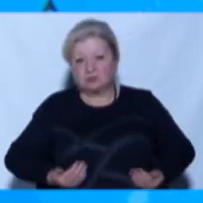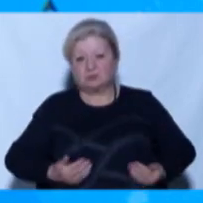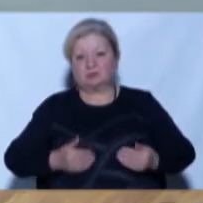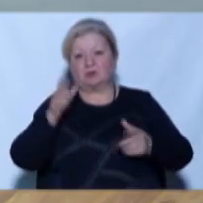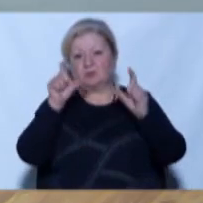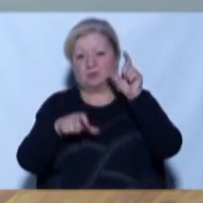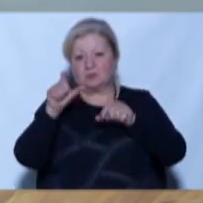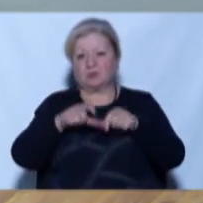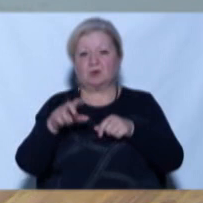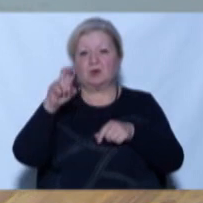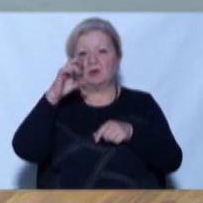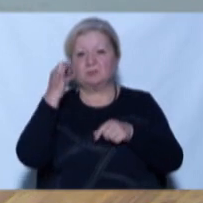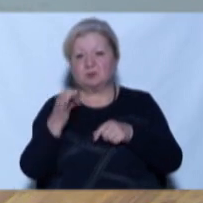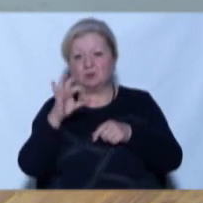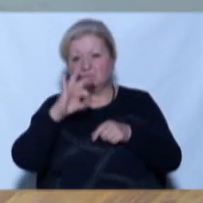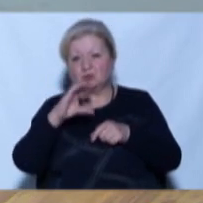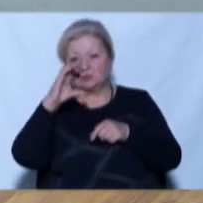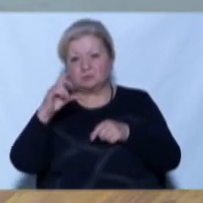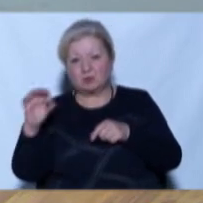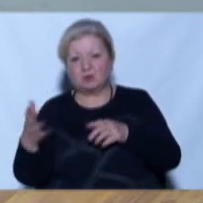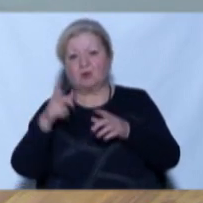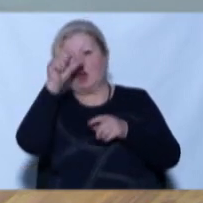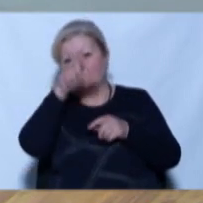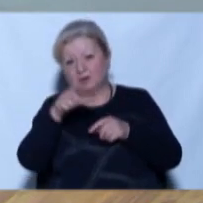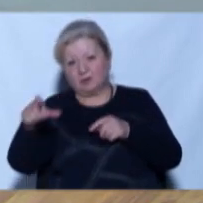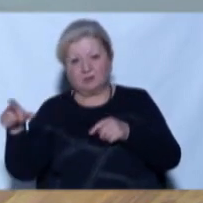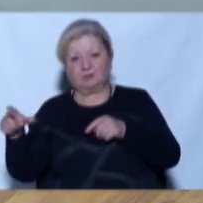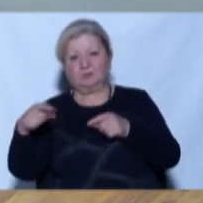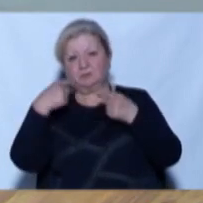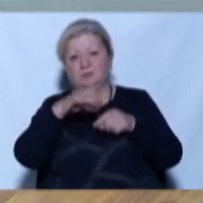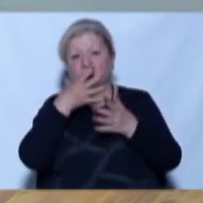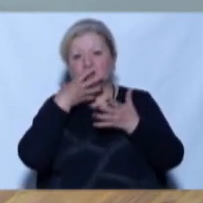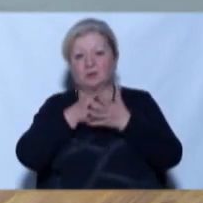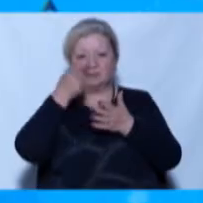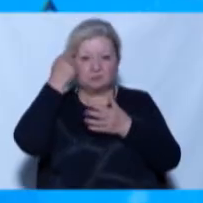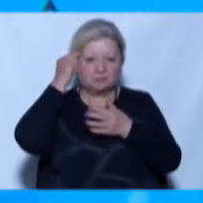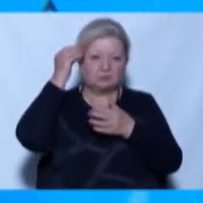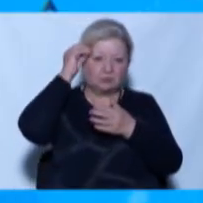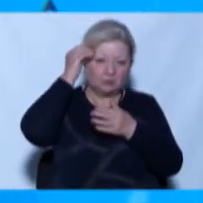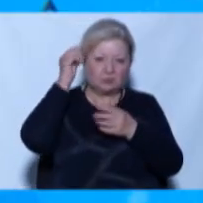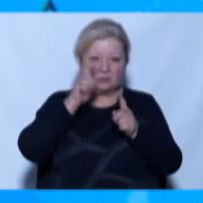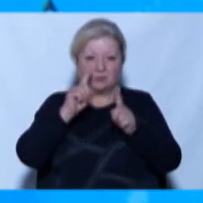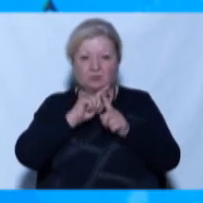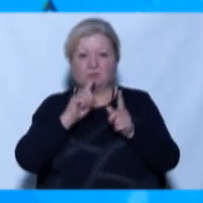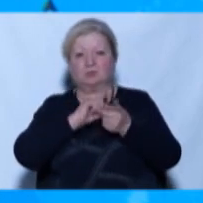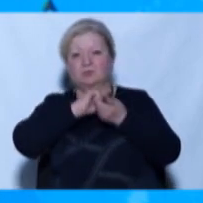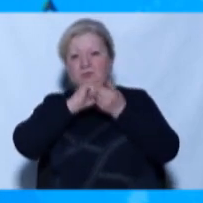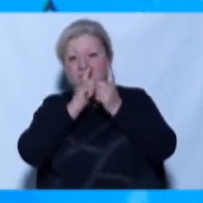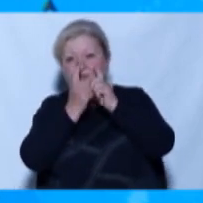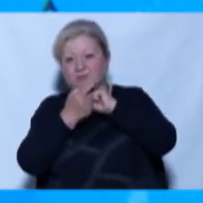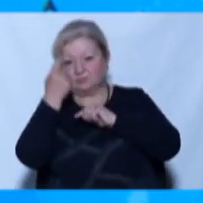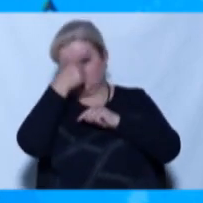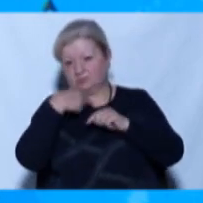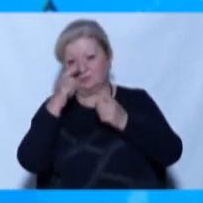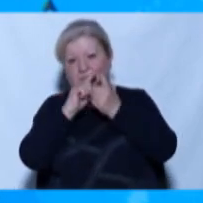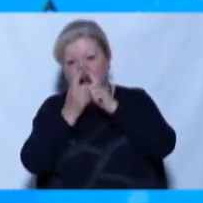ბიოსფერო და ადამიანი, რომელიც ამ სამყაროში დგას, თავისი აზროვნებით, თავისი გონებით გარდაქმნის სახეს